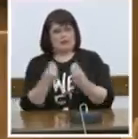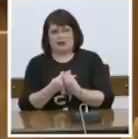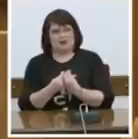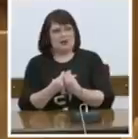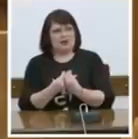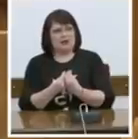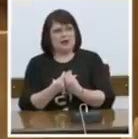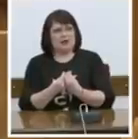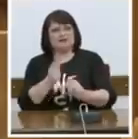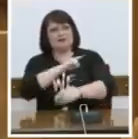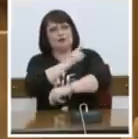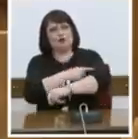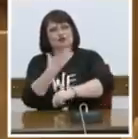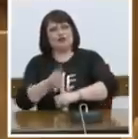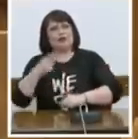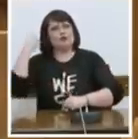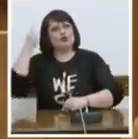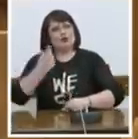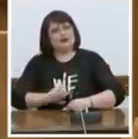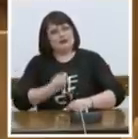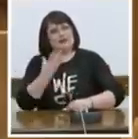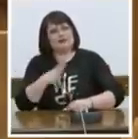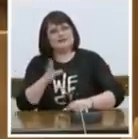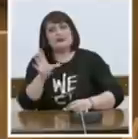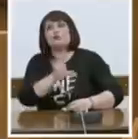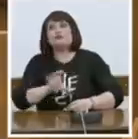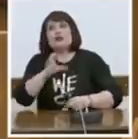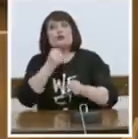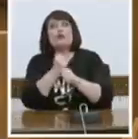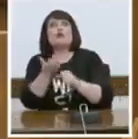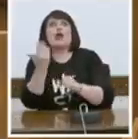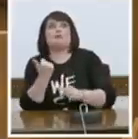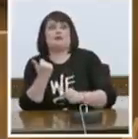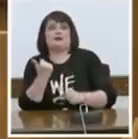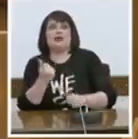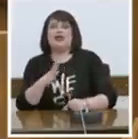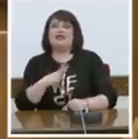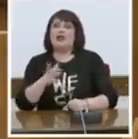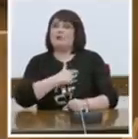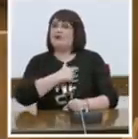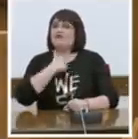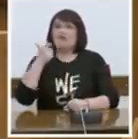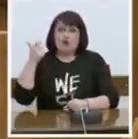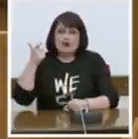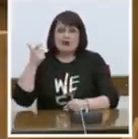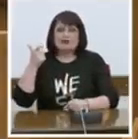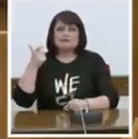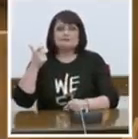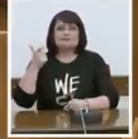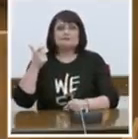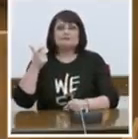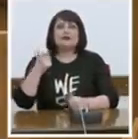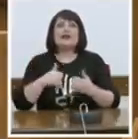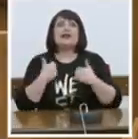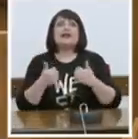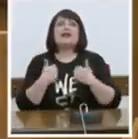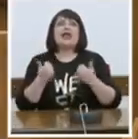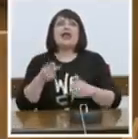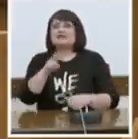προσόντα και με όρεξη να μην βρίσκουν δουλειά. Θέλουμε να είμαστε η φωνή των νέων